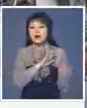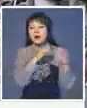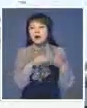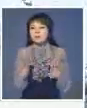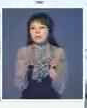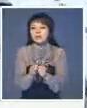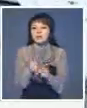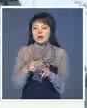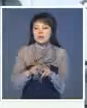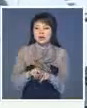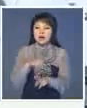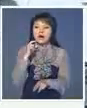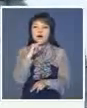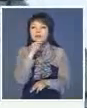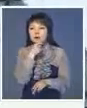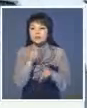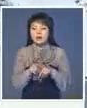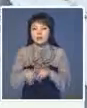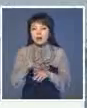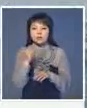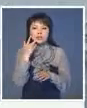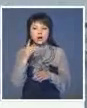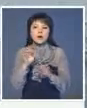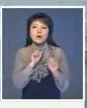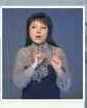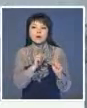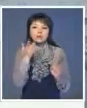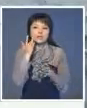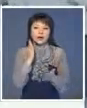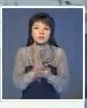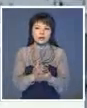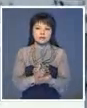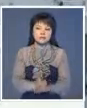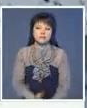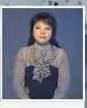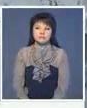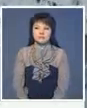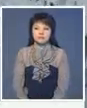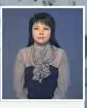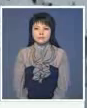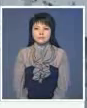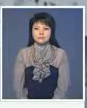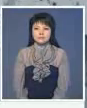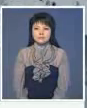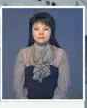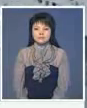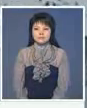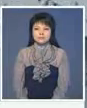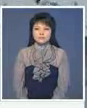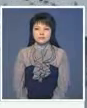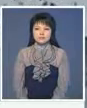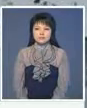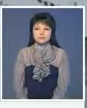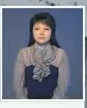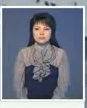теңізіндегі экономикалық және ұлттық қауіпсіздігін сенімді қорғауда. По оперативным данным поступила информация